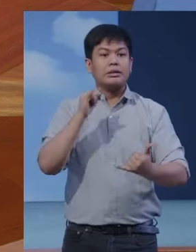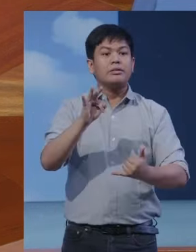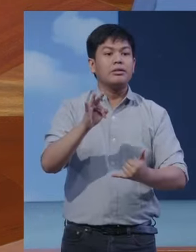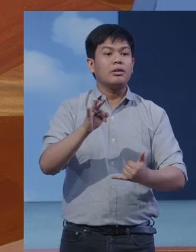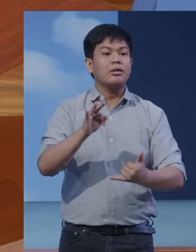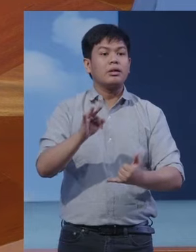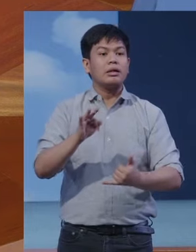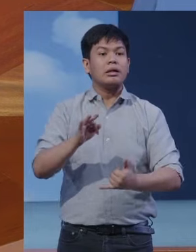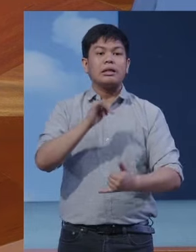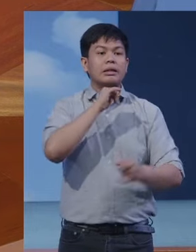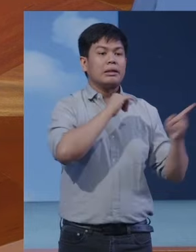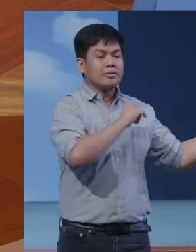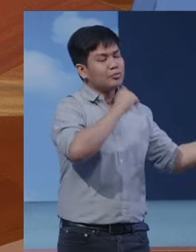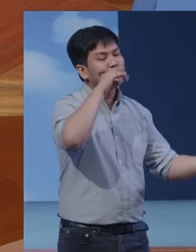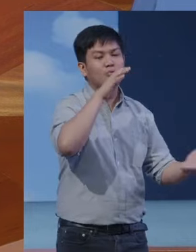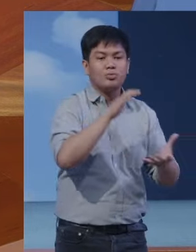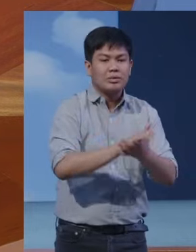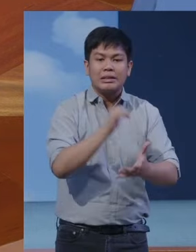h ako